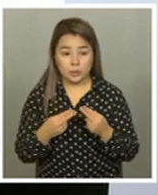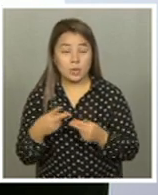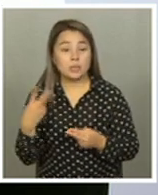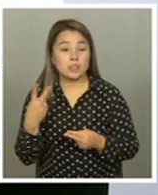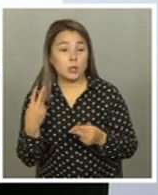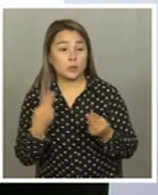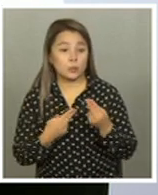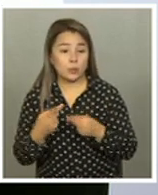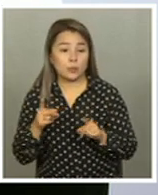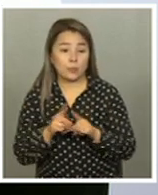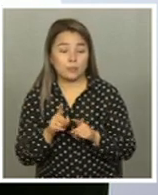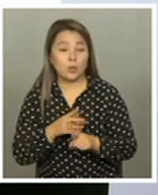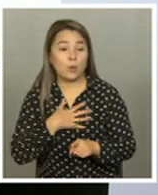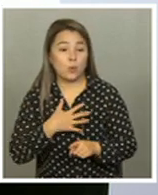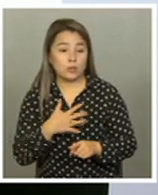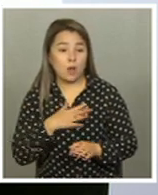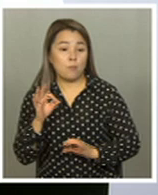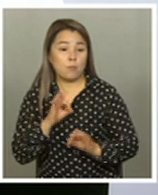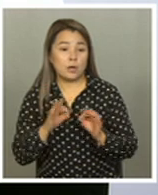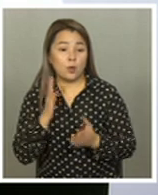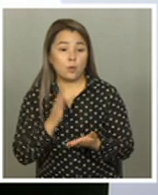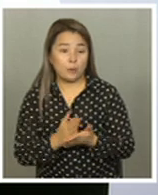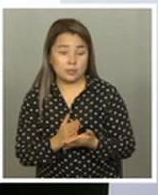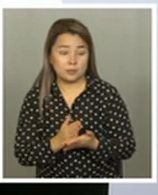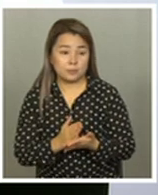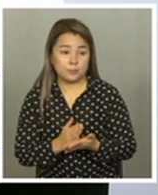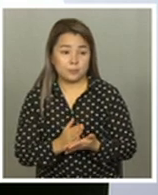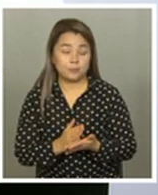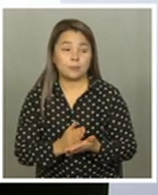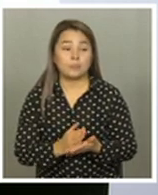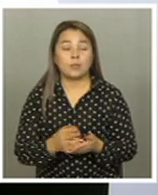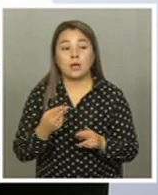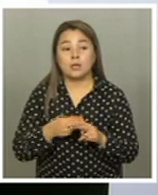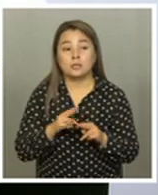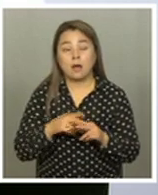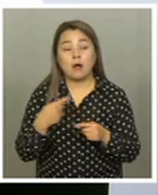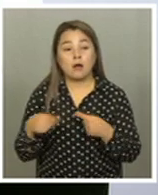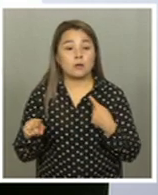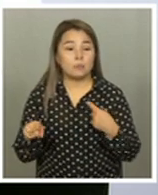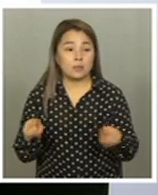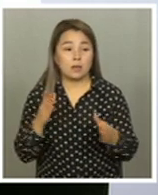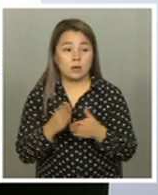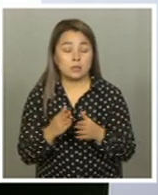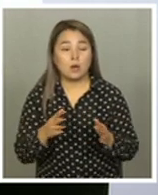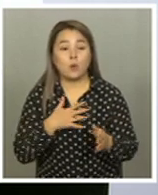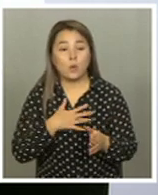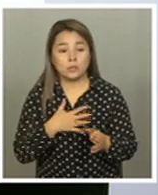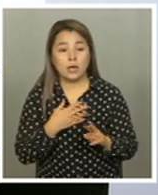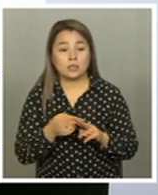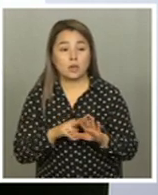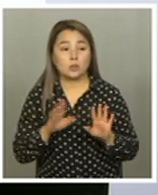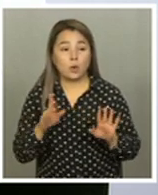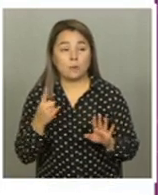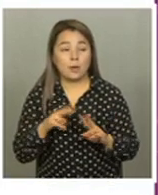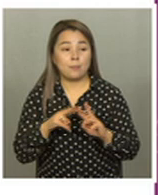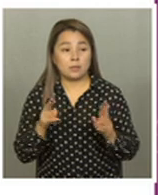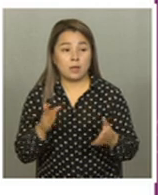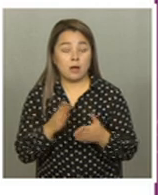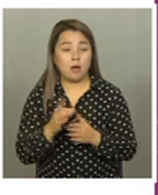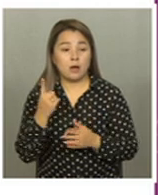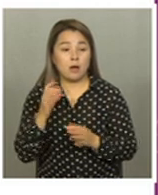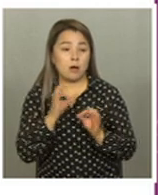суретте де оттек молекулалары бар. Ал айырмашылықтары – оттек молекуласы тек қана бірдей атомдардан